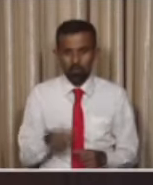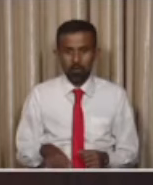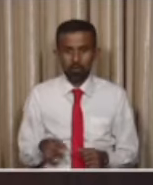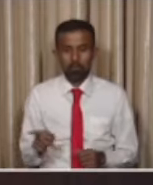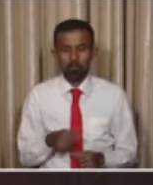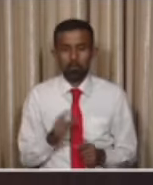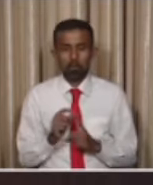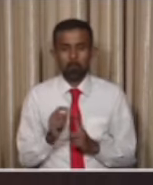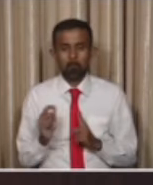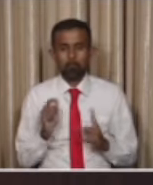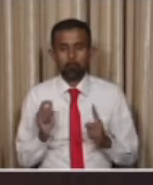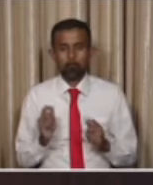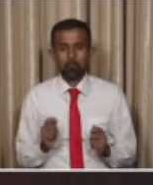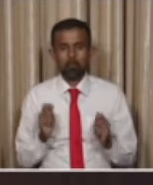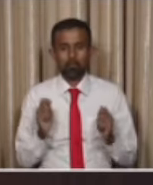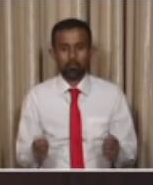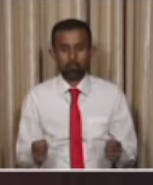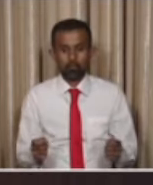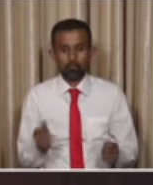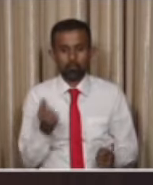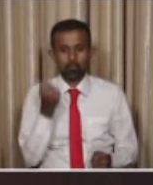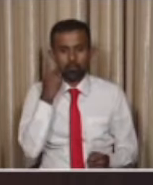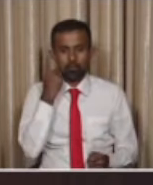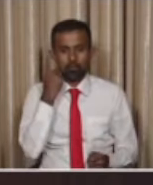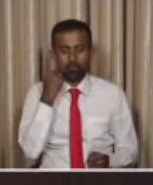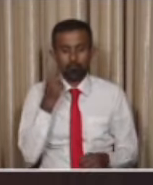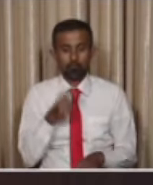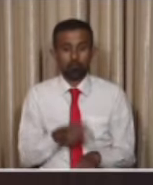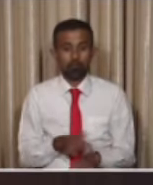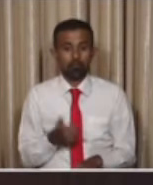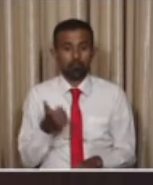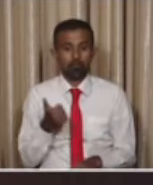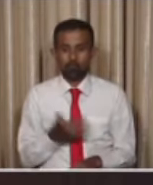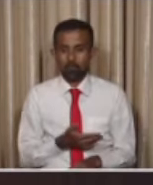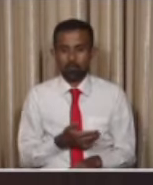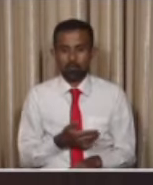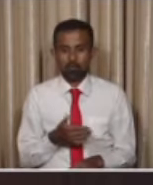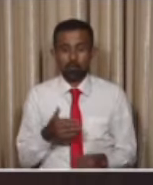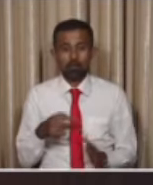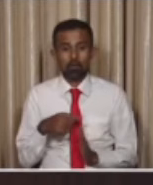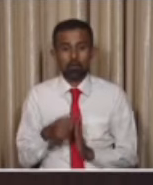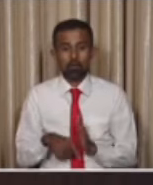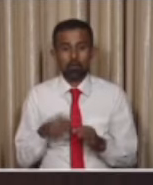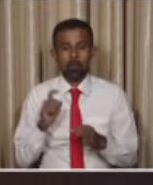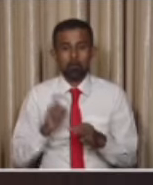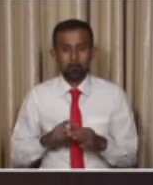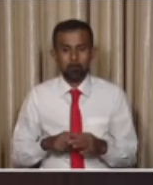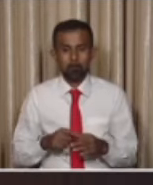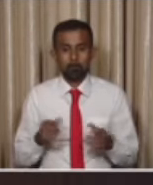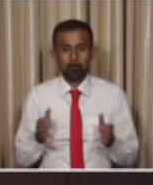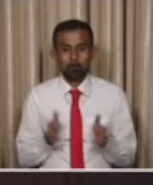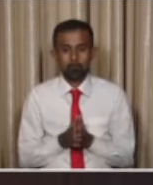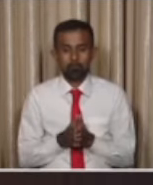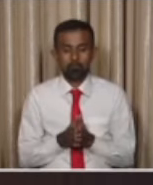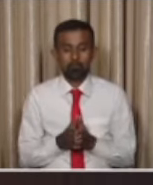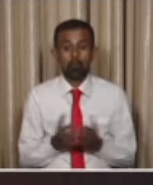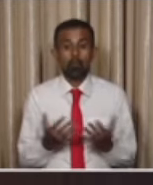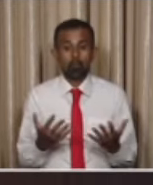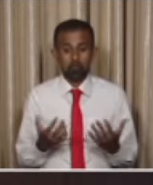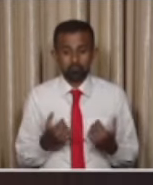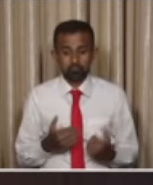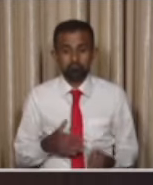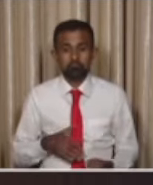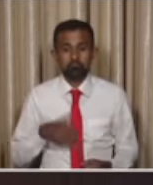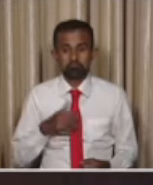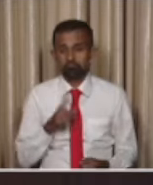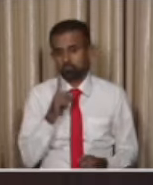Parliament Dutta, Diripat Kurpu Meojana Vitama, Kalo Jitava Gema, other Ratetina Prasna Teka Gatahama, Istav Yutum Pedanum Karna